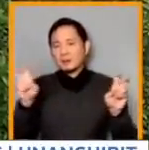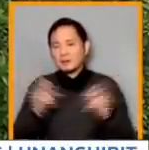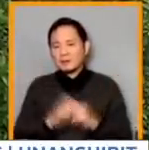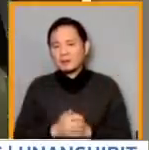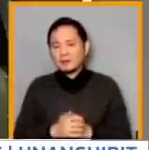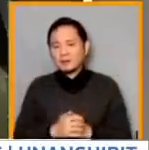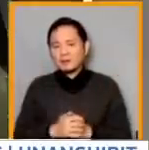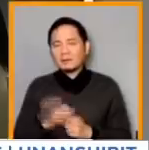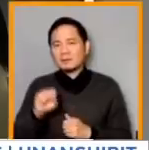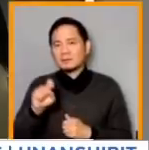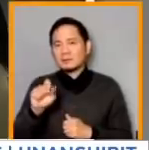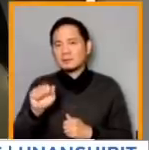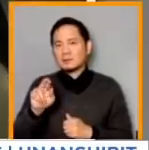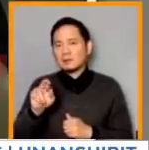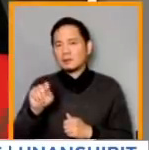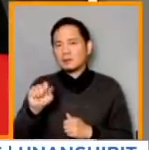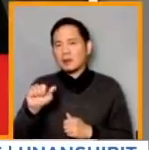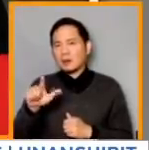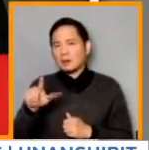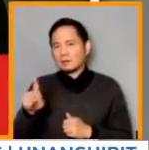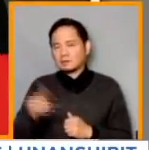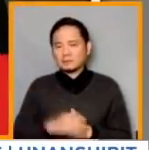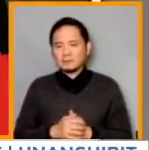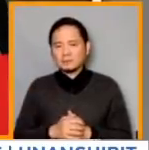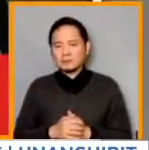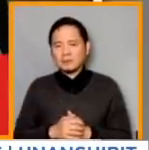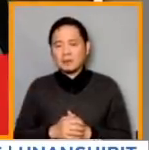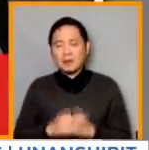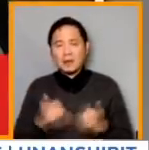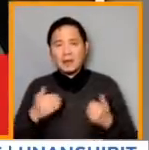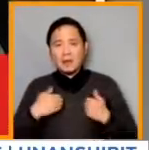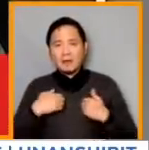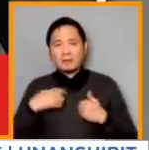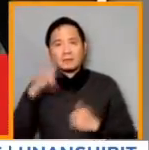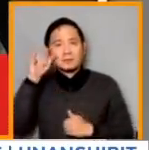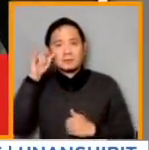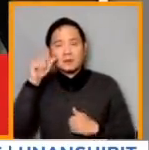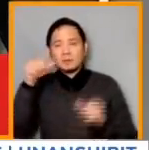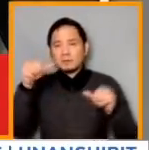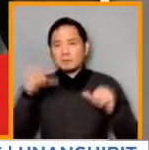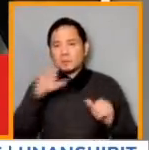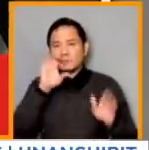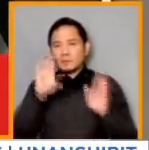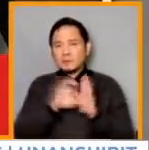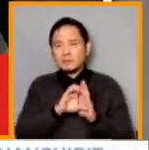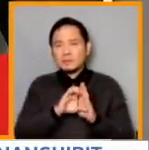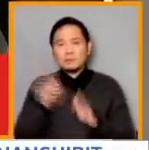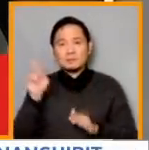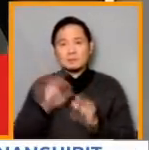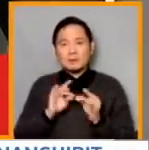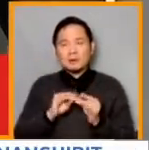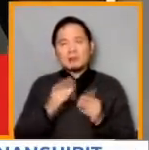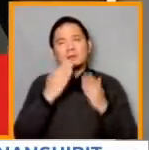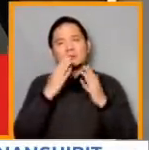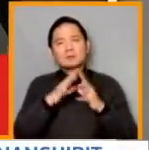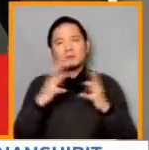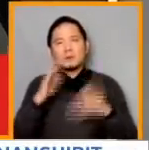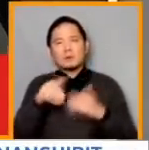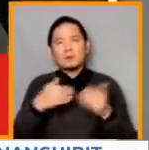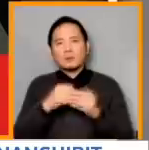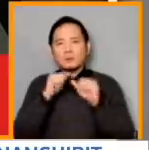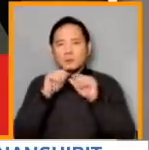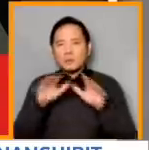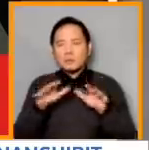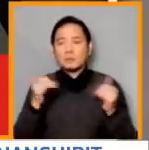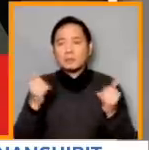Up. May pasilip siya sa taping sa kanyang Instagram. Thankful daw si Bea sa mga blessing at sa kanyang new journey kasabay ng photo